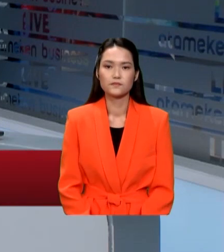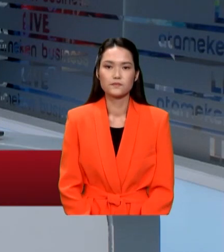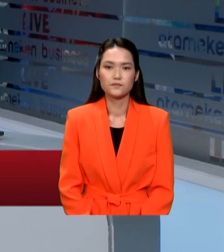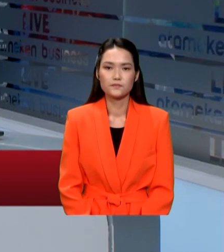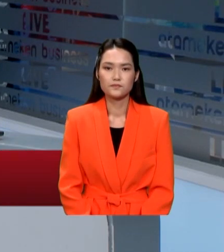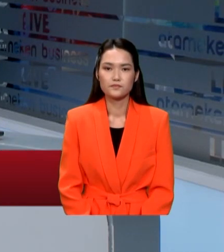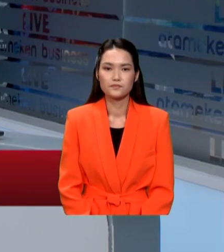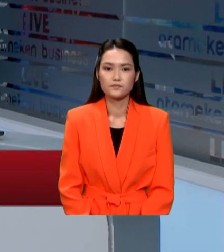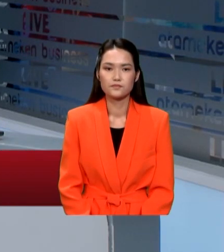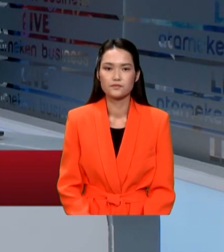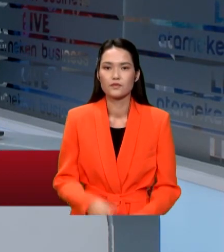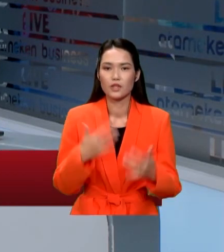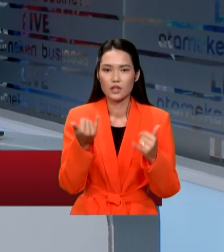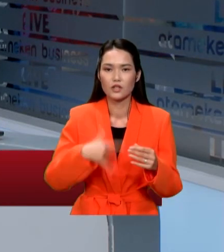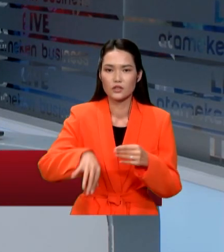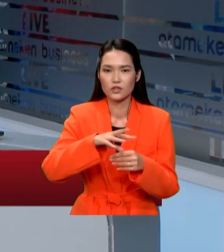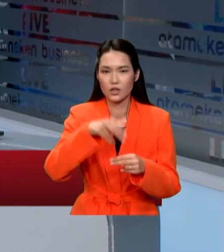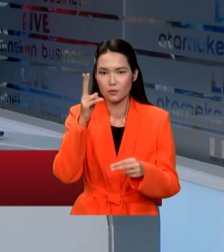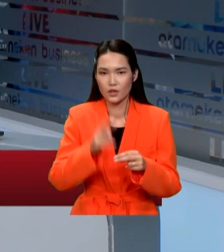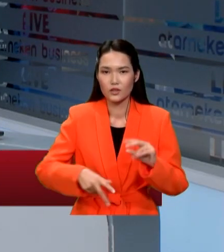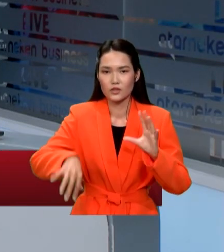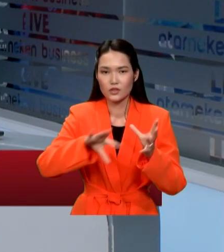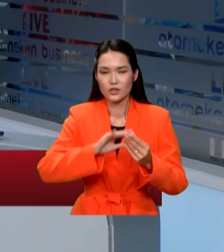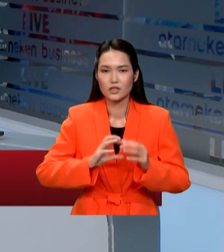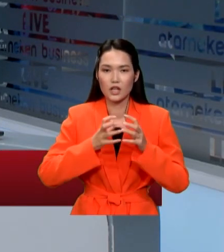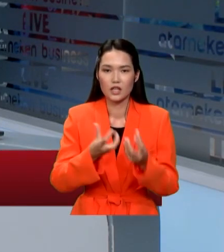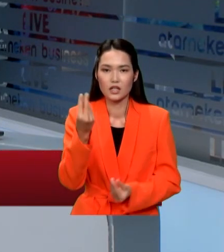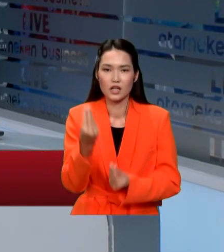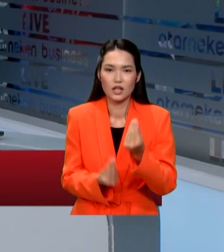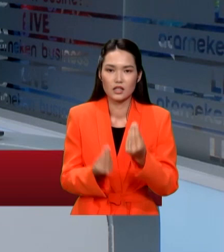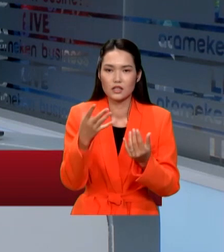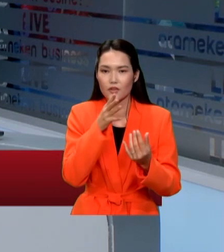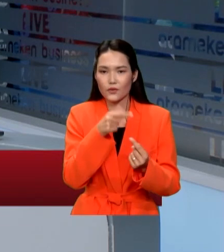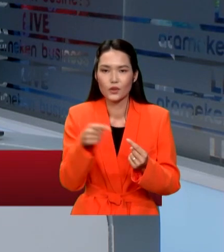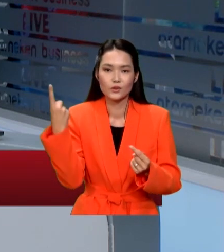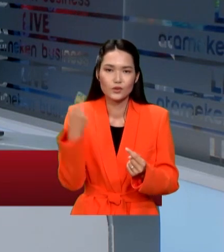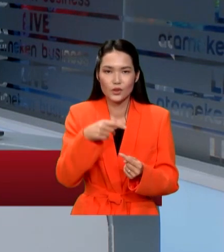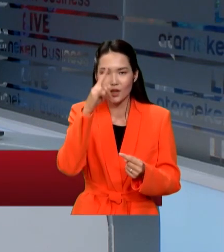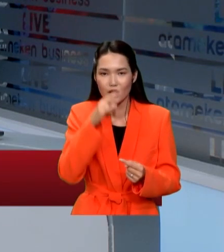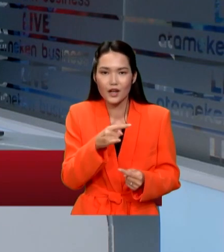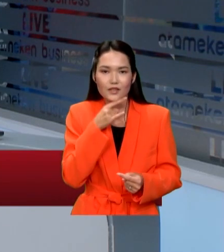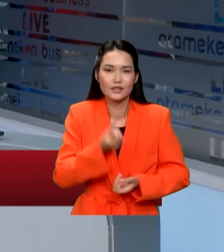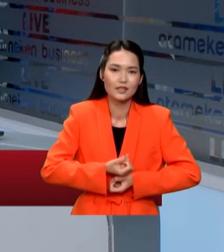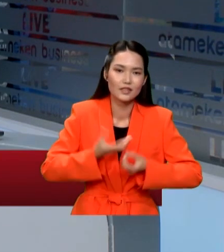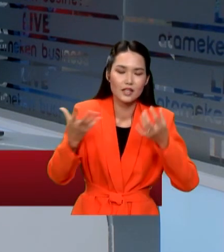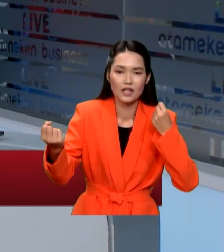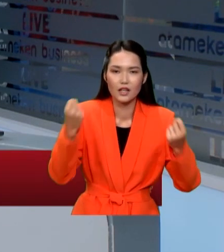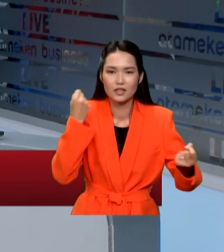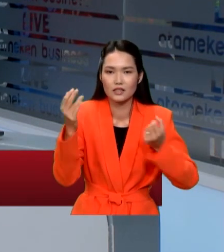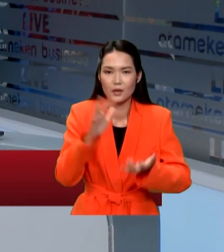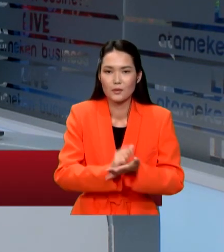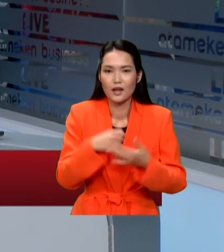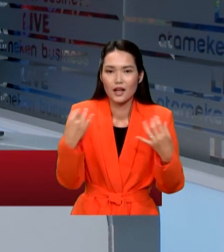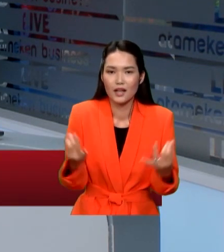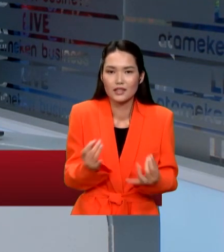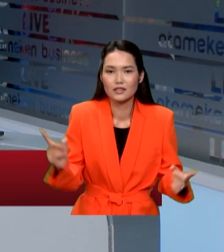В Астане завершились пятые международные игры кочевников. В течение недели казахстанцы наблюдали за яркими спортивными баталиями,